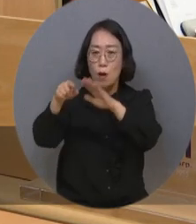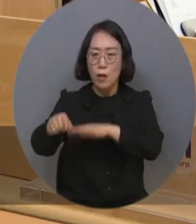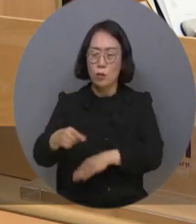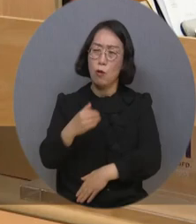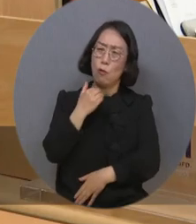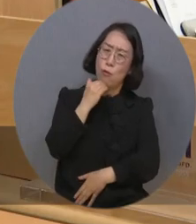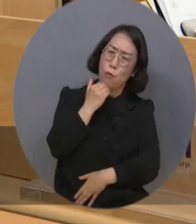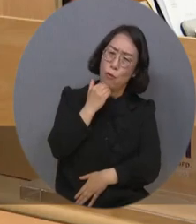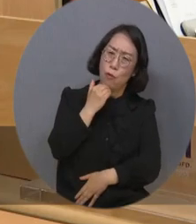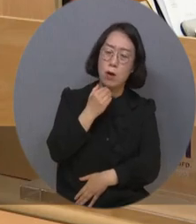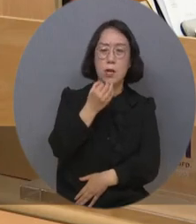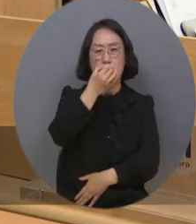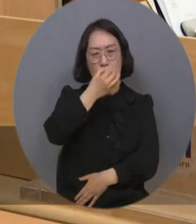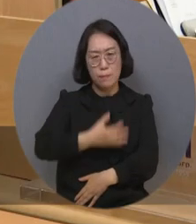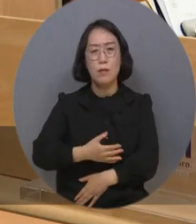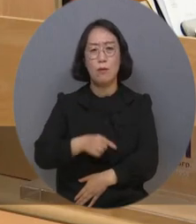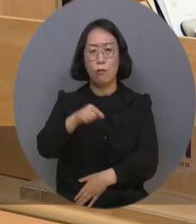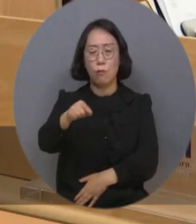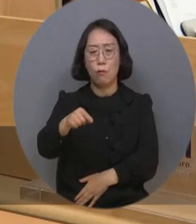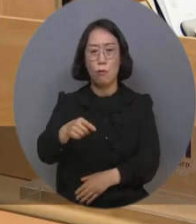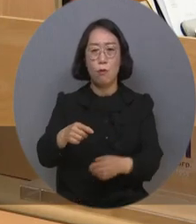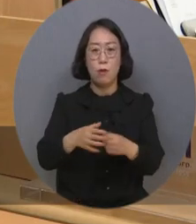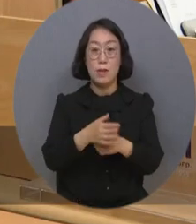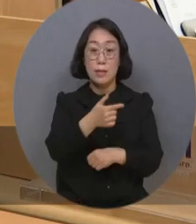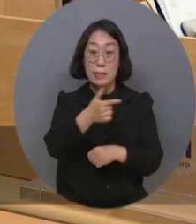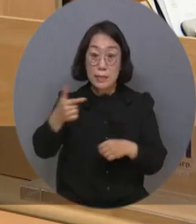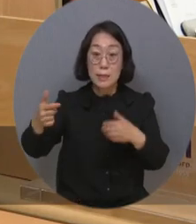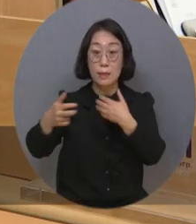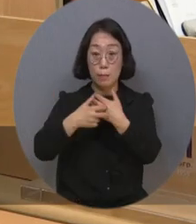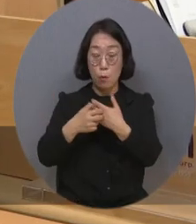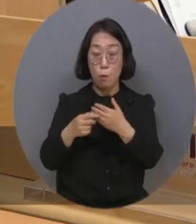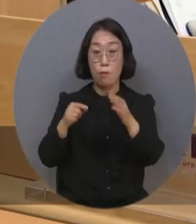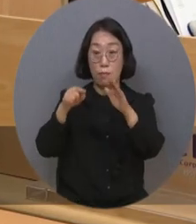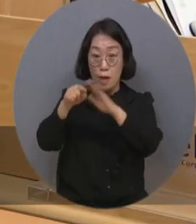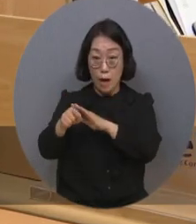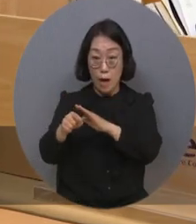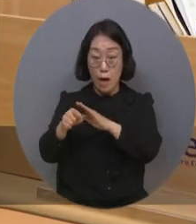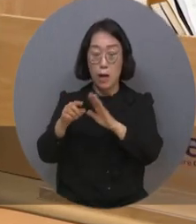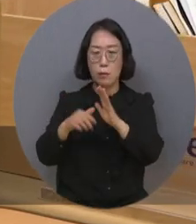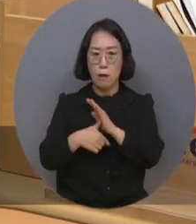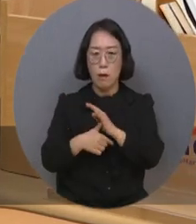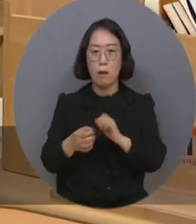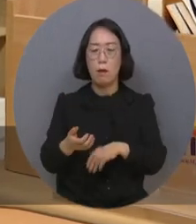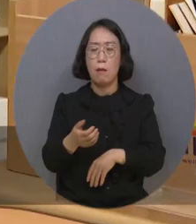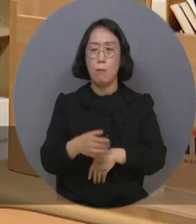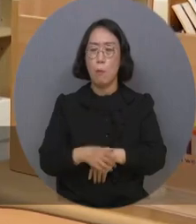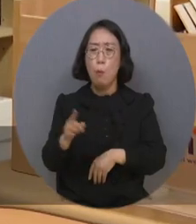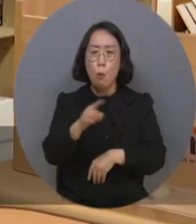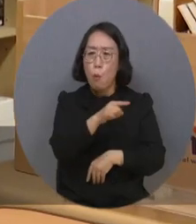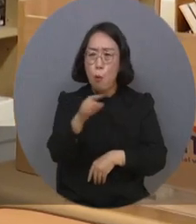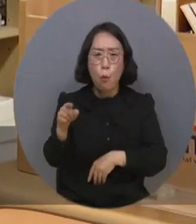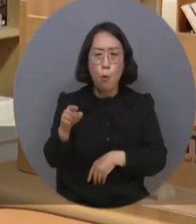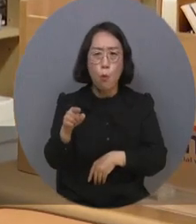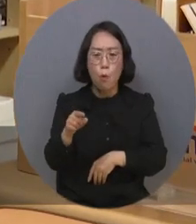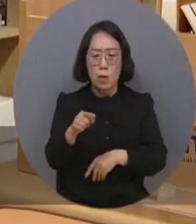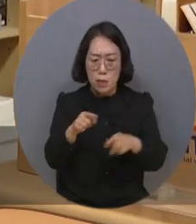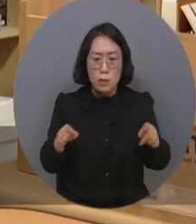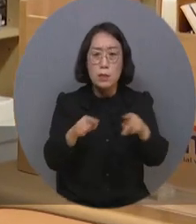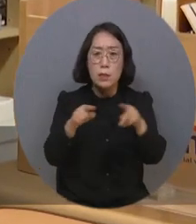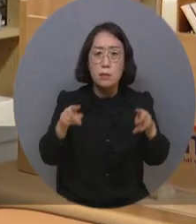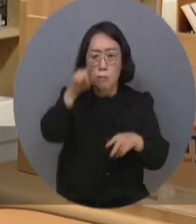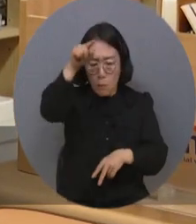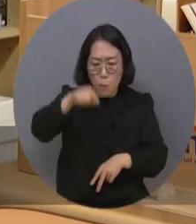거 굉장히 힘들어하세요. 그다음에 2, 3차 병원 이용할 때 그러니까 과를 이제 이동하거나 이럴 때 굉장히